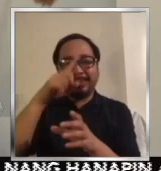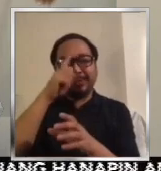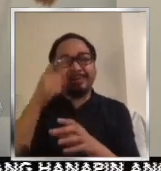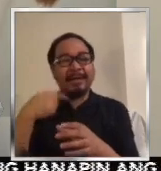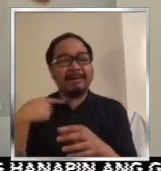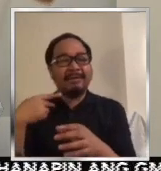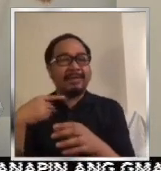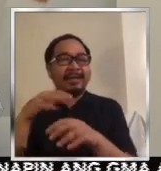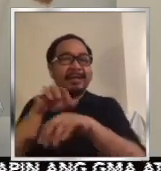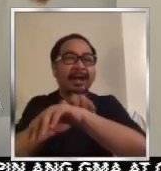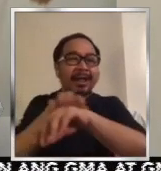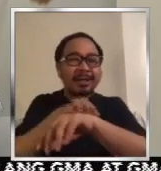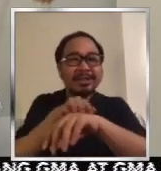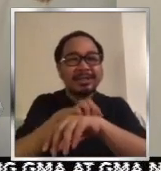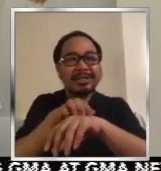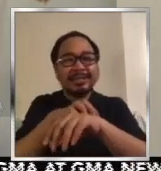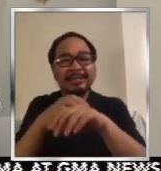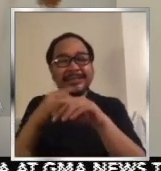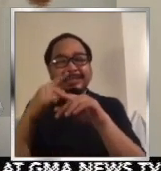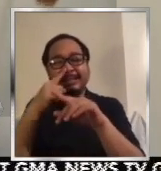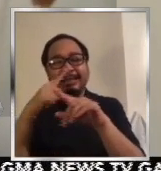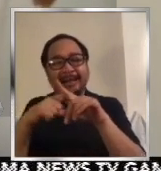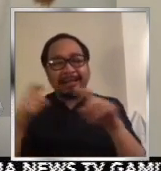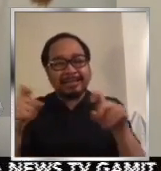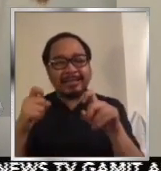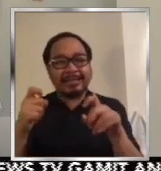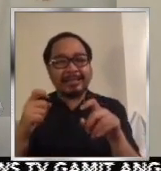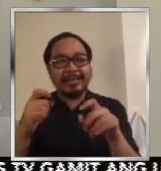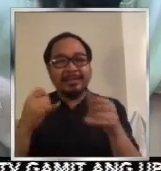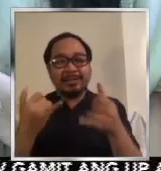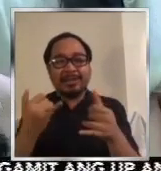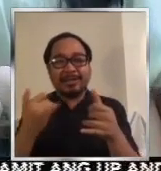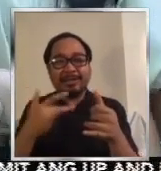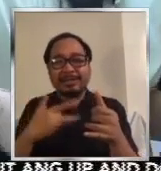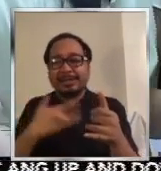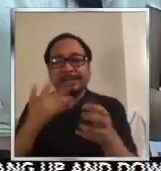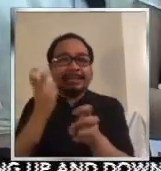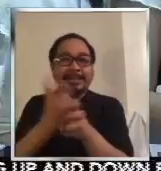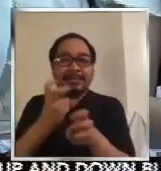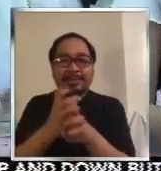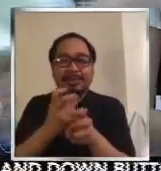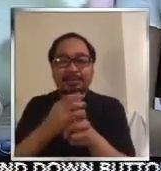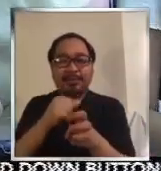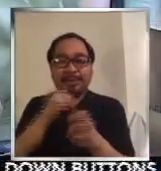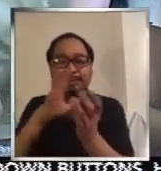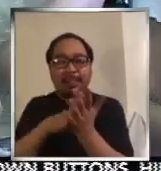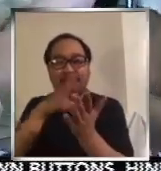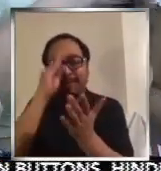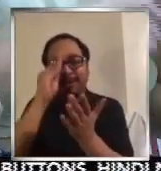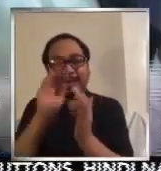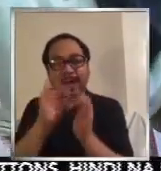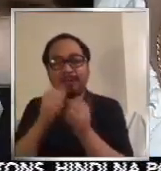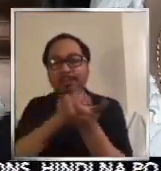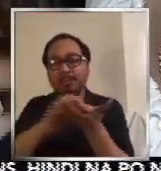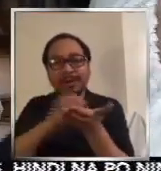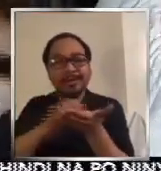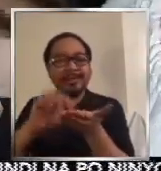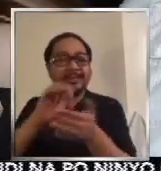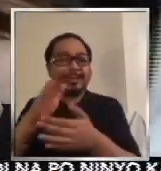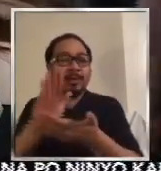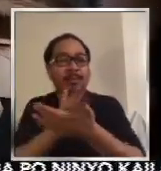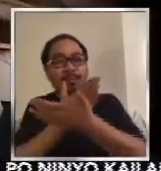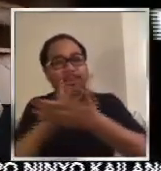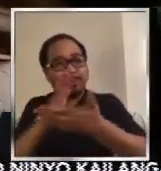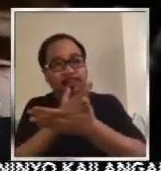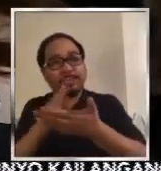kapos na po ako sa notes kasi hindi ko po naaaral yung pagkanta ko ngayon. Hindi man makasama ang mga kaibigan sa Playlist Live,